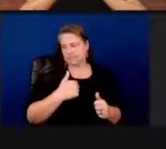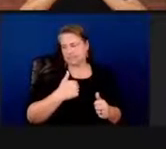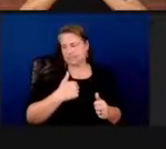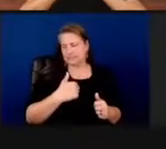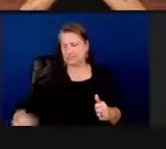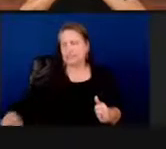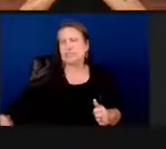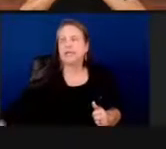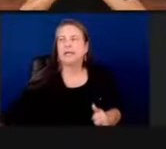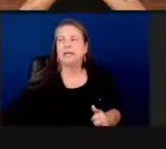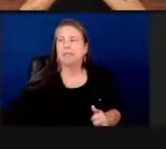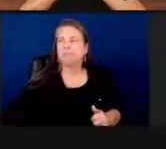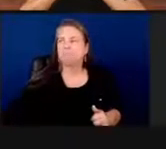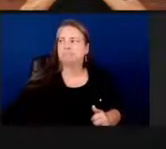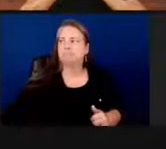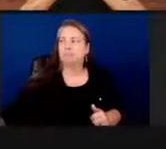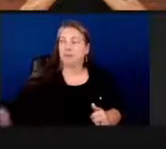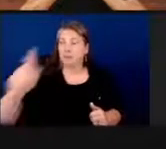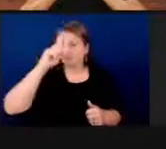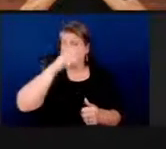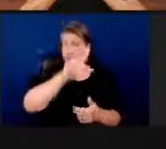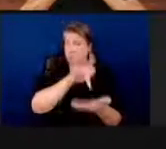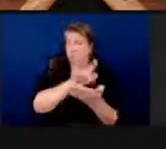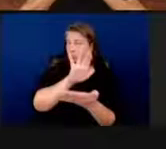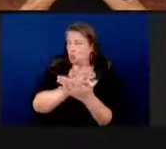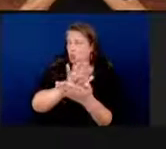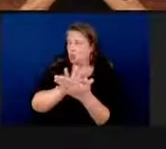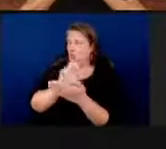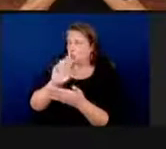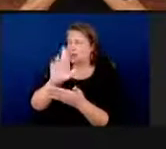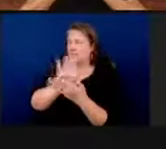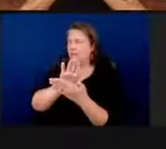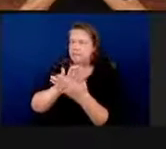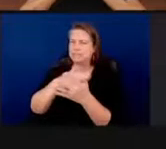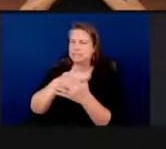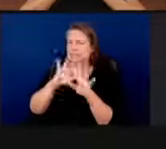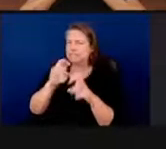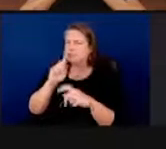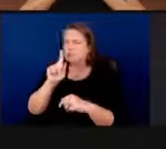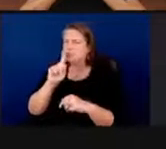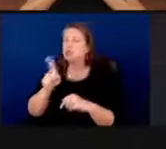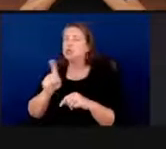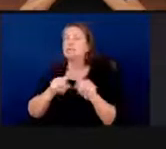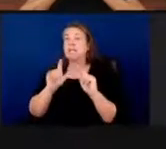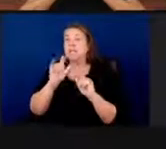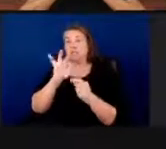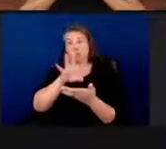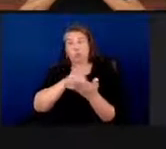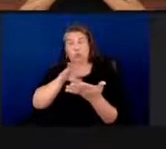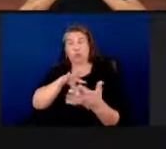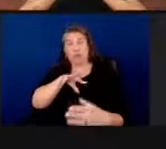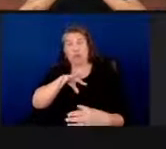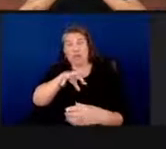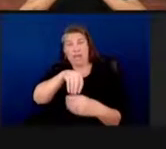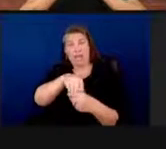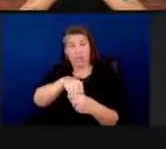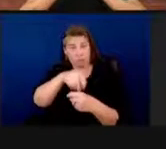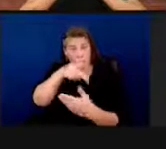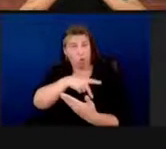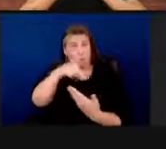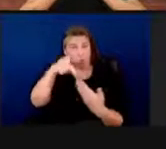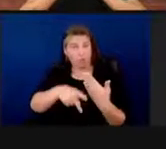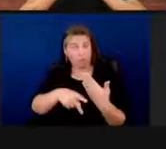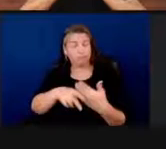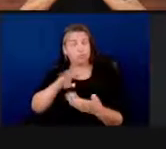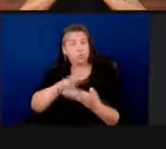قد يكون هذا السؤال للمدارس المتوسطة أو للأكاديمية. إذا كان الطالب